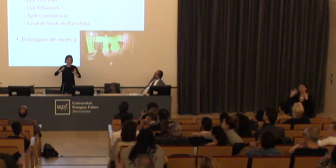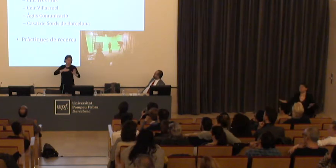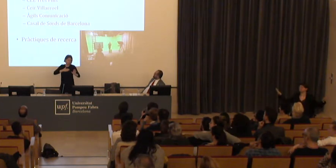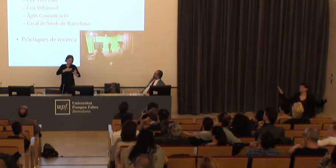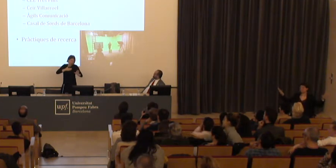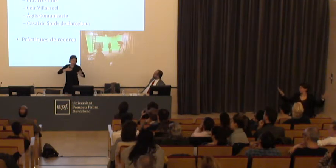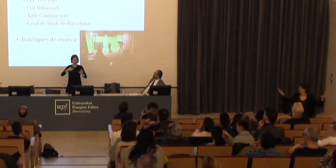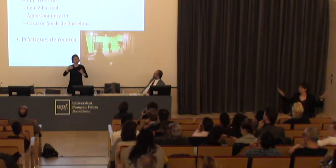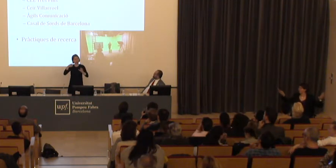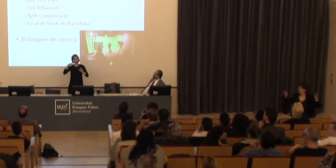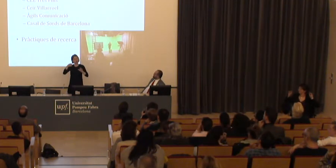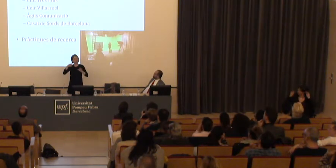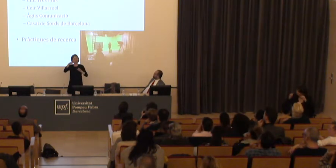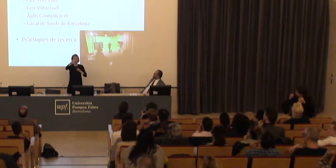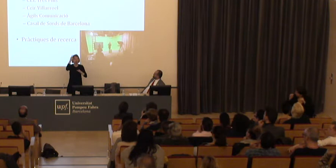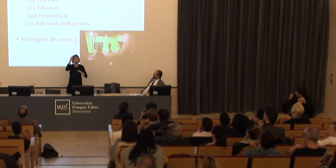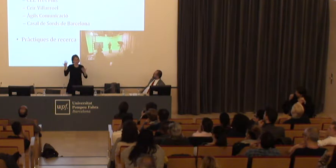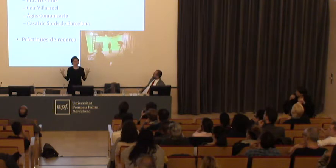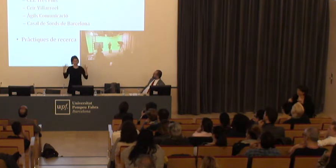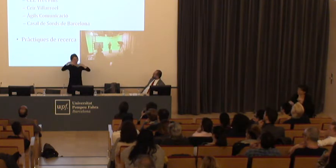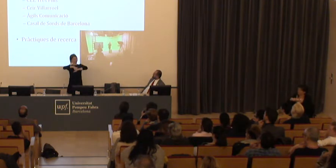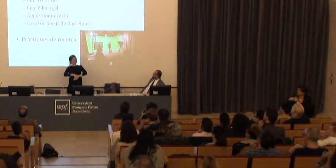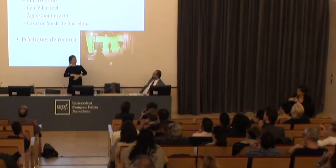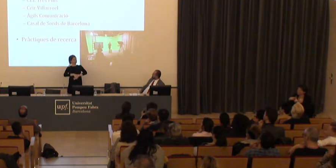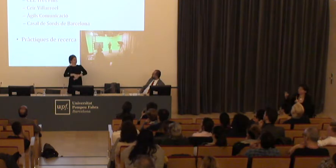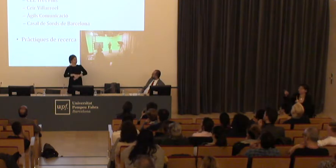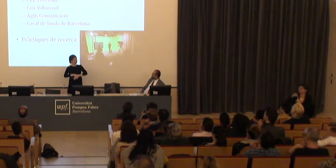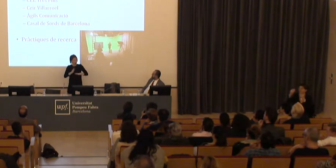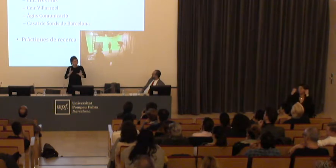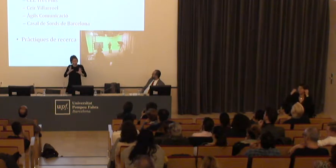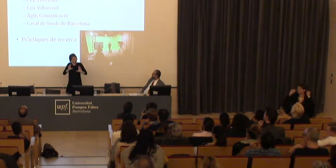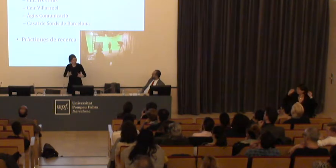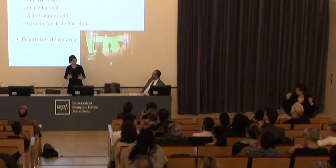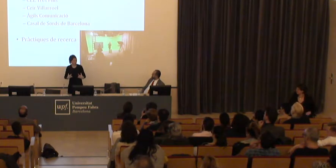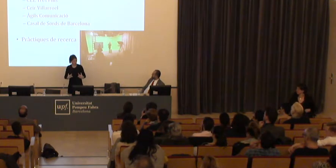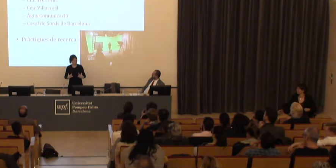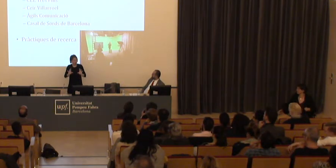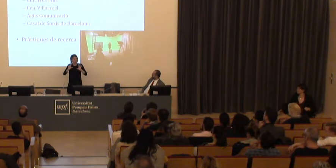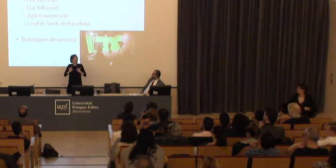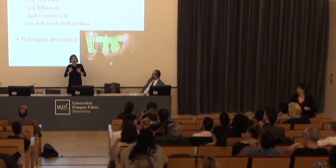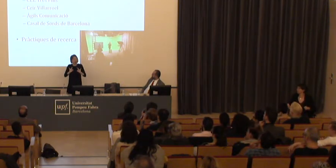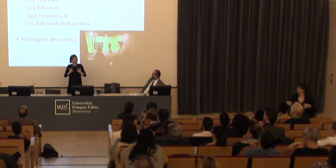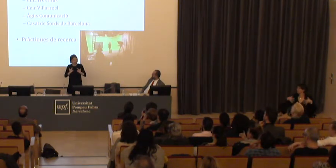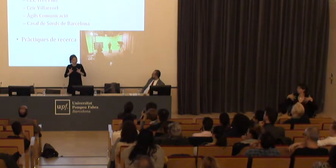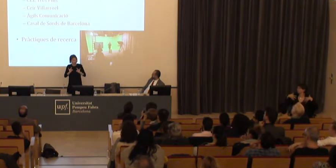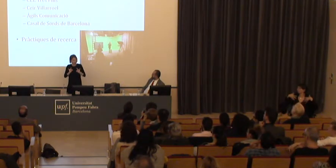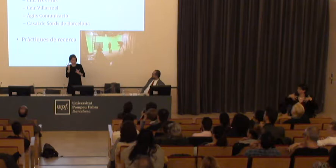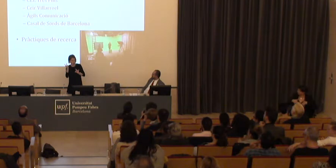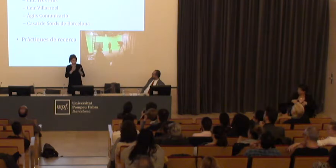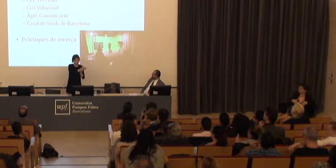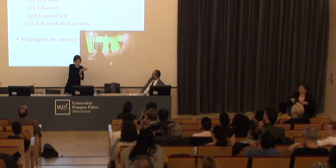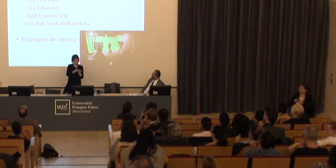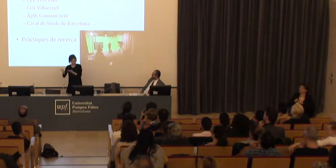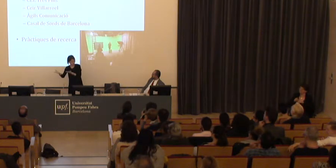a més de la docència teòrica, volíem que els alumnes tinguessin